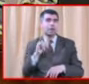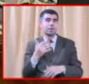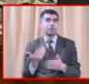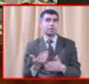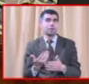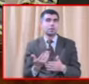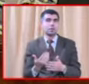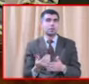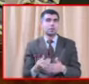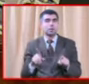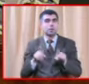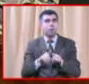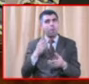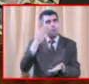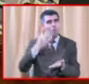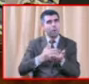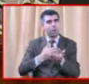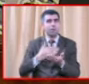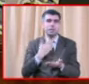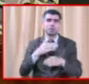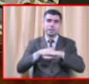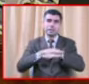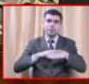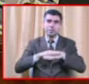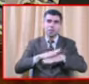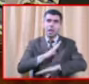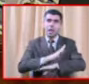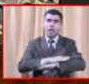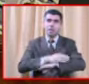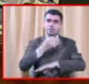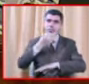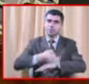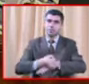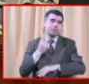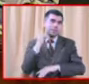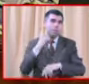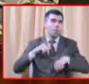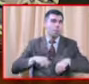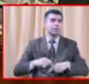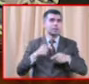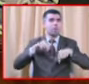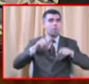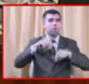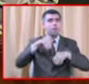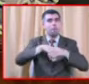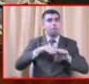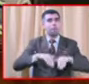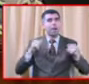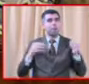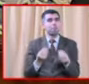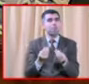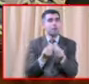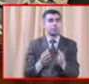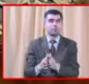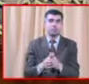لا اقول تشويشا، فالله يجزيكم بخير ان تعاونوا باش نسمعوا للساده الوزراء والساده النواب. تفضل احد النواب